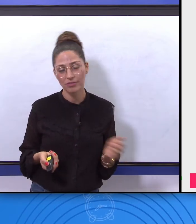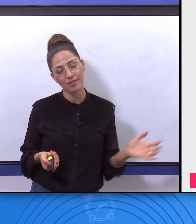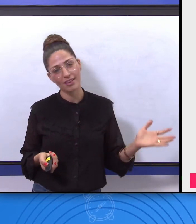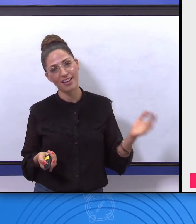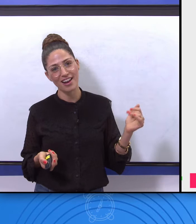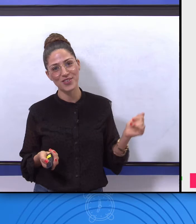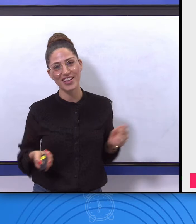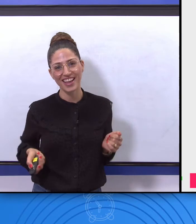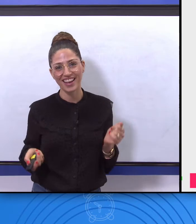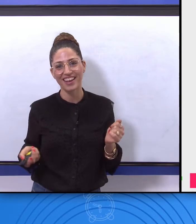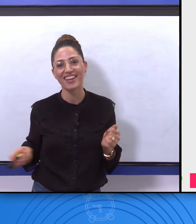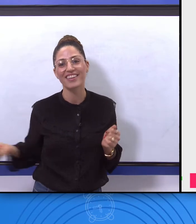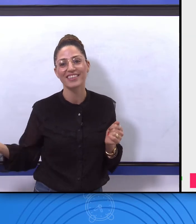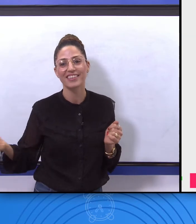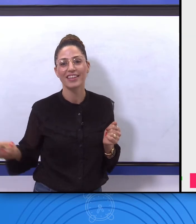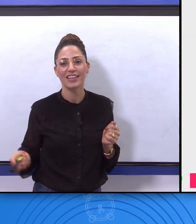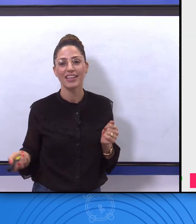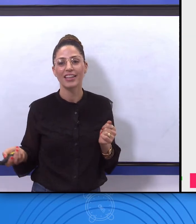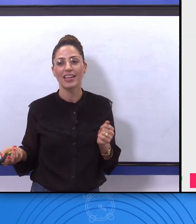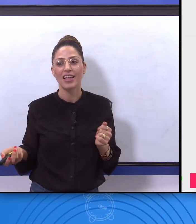מוכנים? יאללה, צאו לדרך!